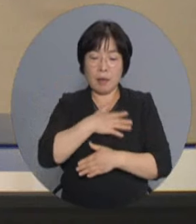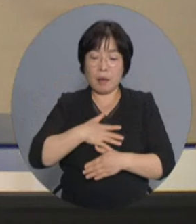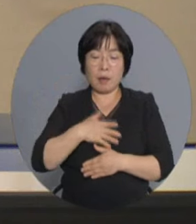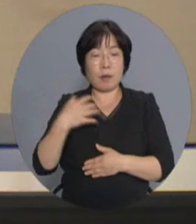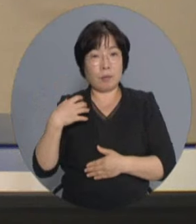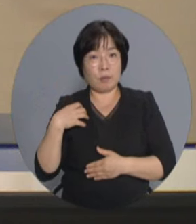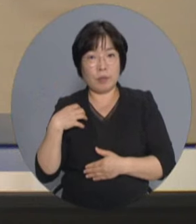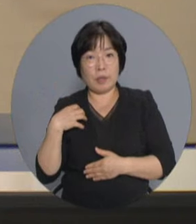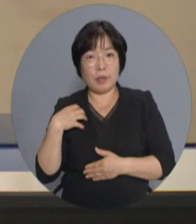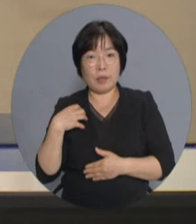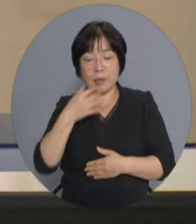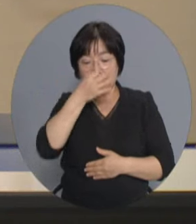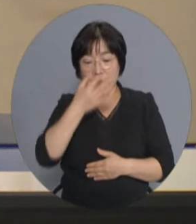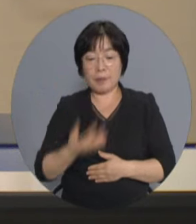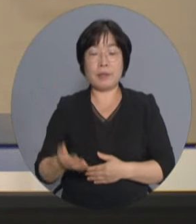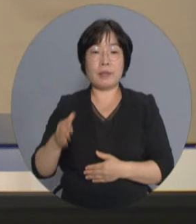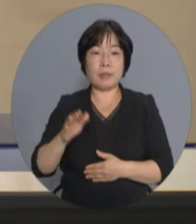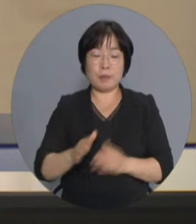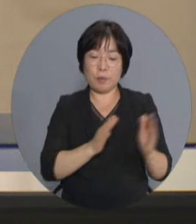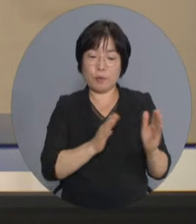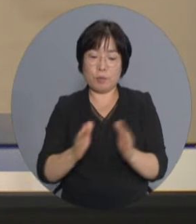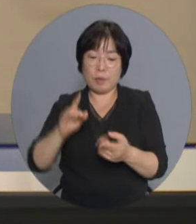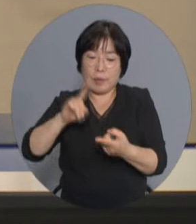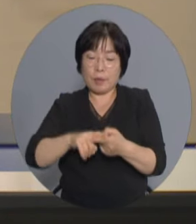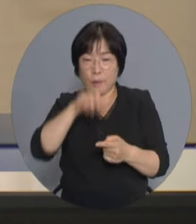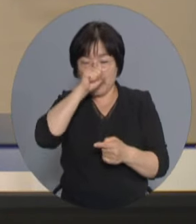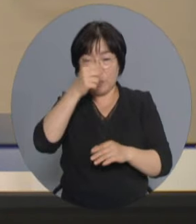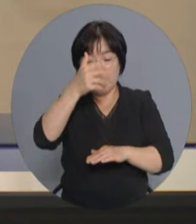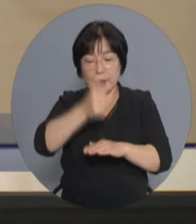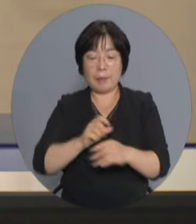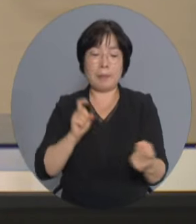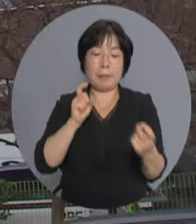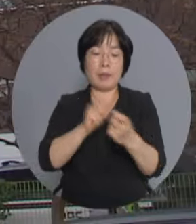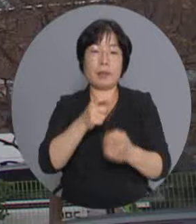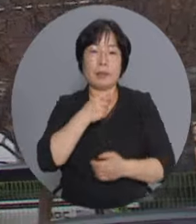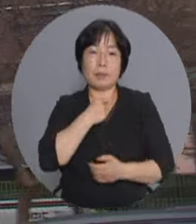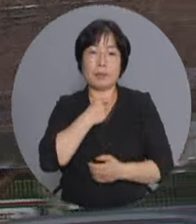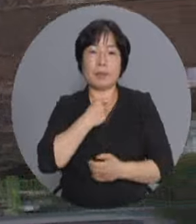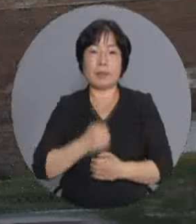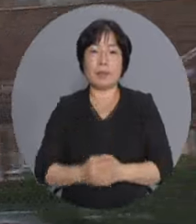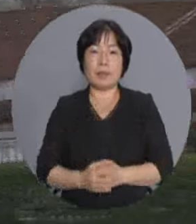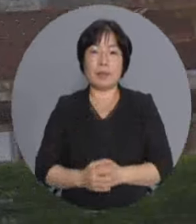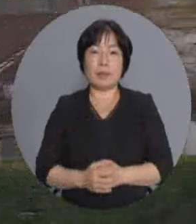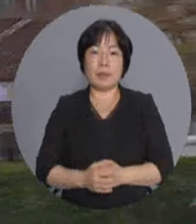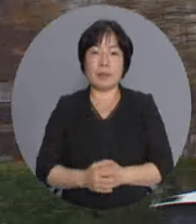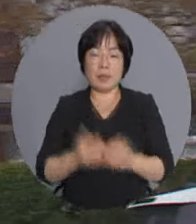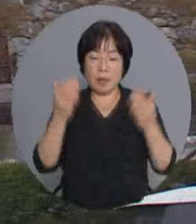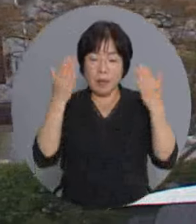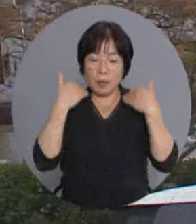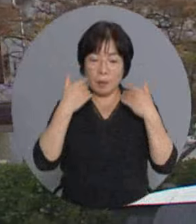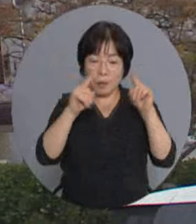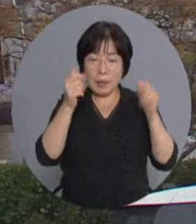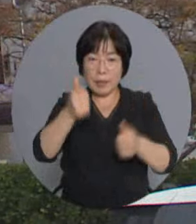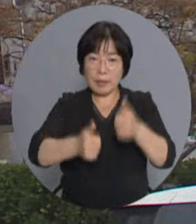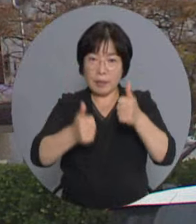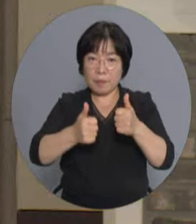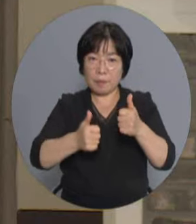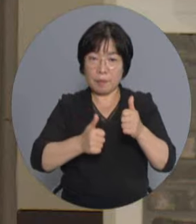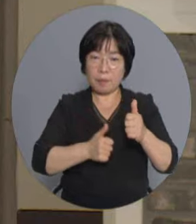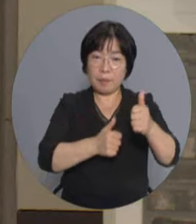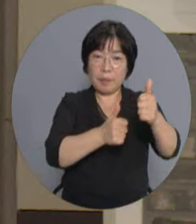부담도 있고 힘들겠지만 준비한 만큼 좋은 결과가 나왔으면 좋겠습니다. 학교도 수능 당일 일정에